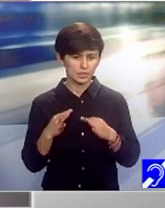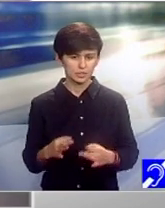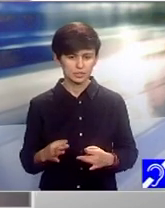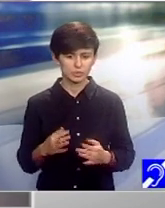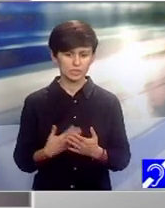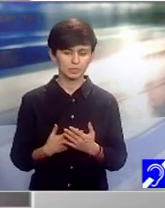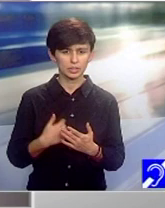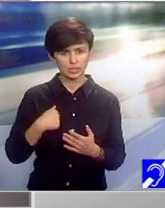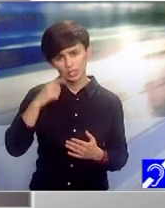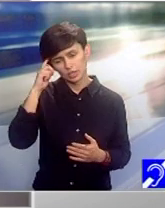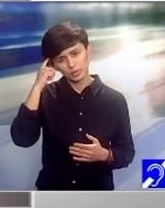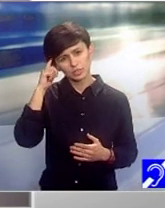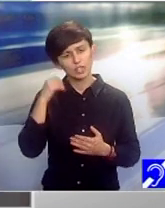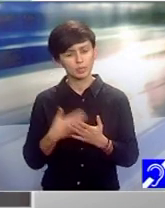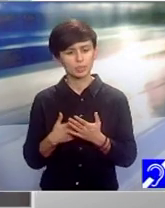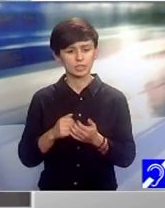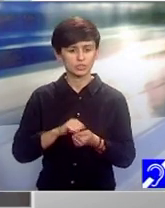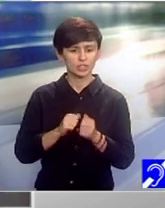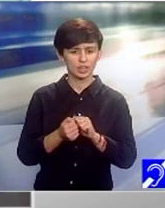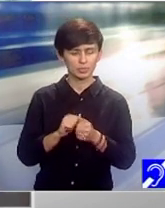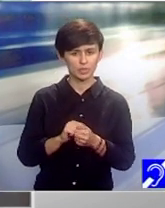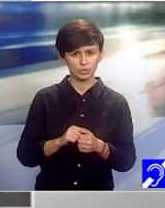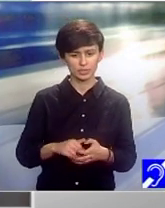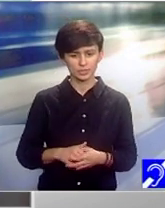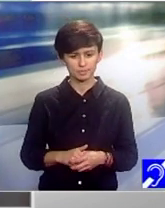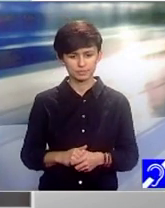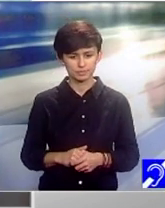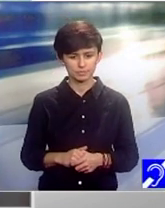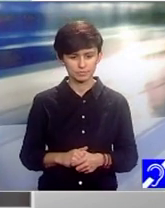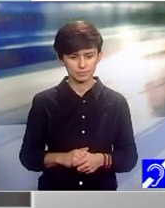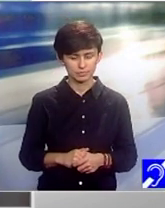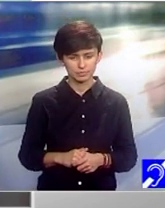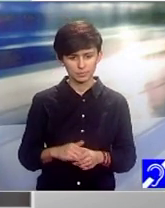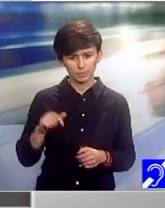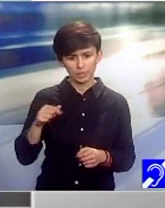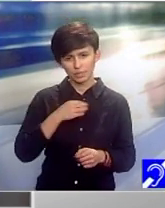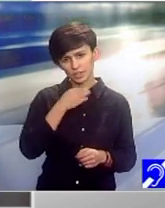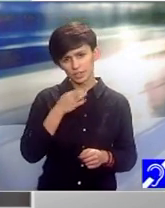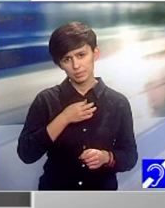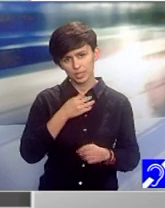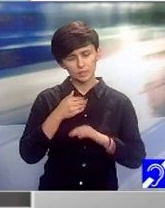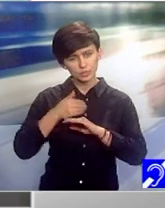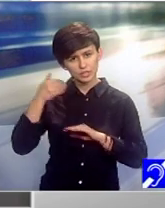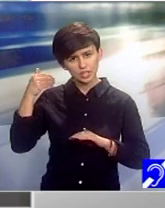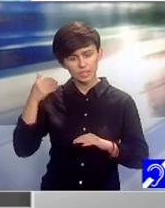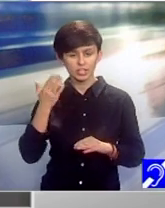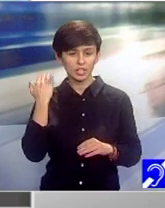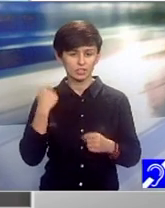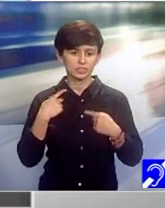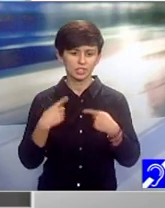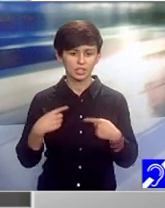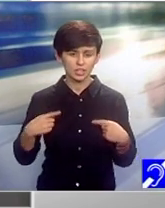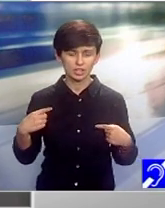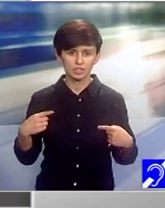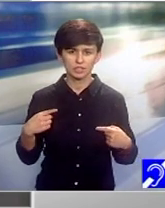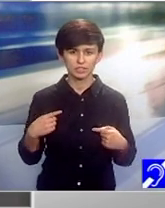pentru ce mă lupt, cu ce merg mai departe. Emi, așa cum ne-ai spus puțin mai devreme, erai diferit în exterior, atât de